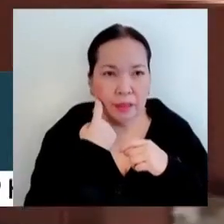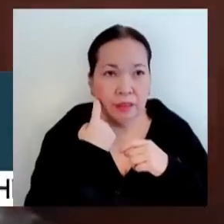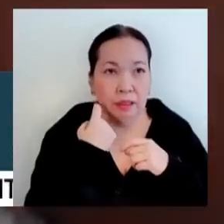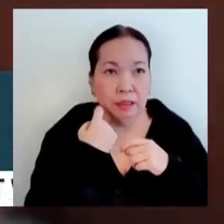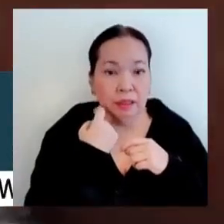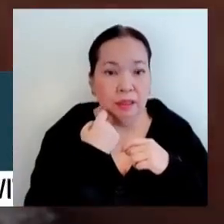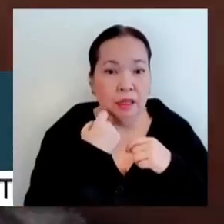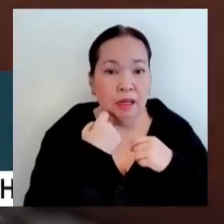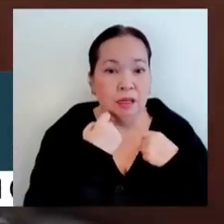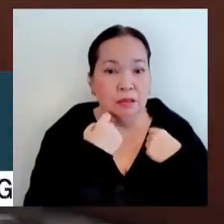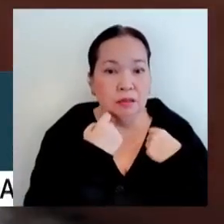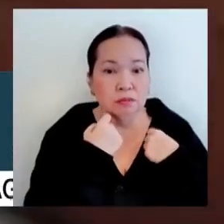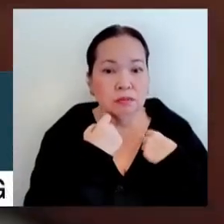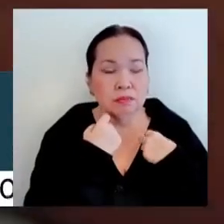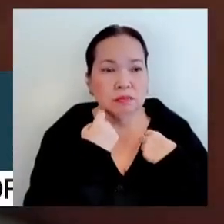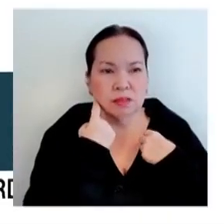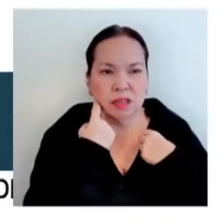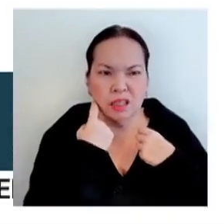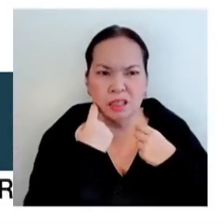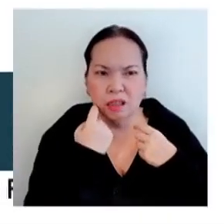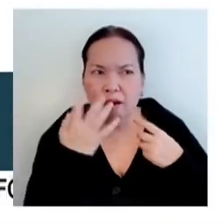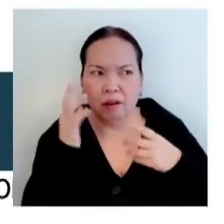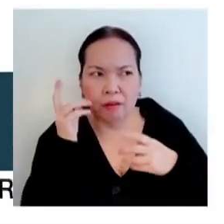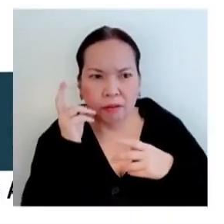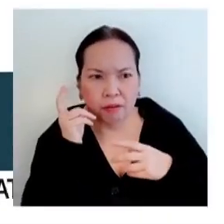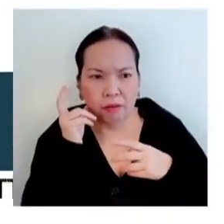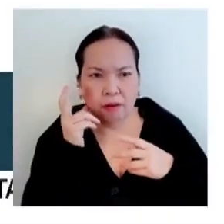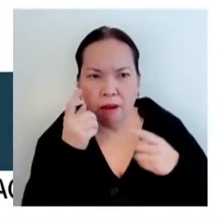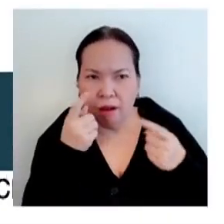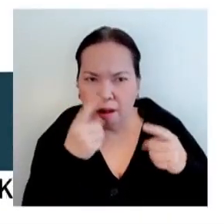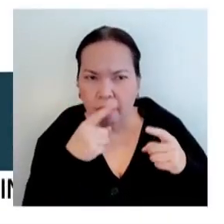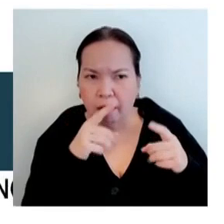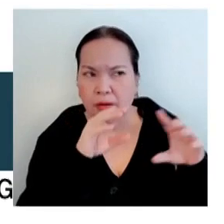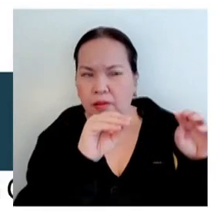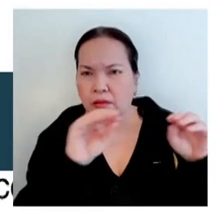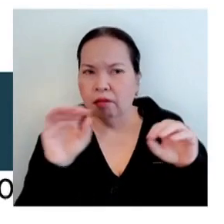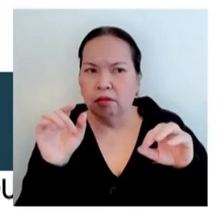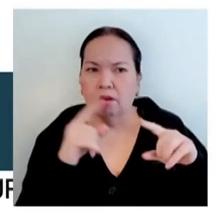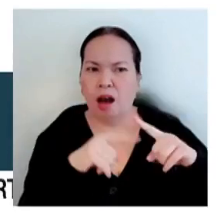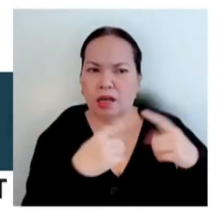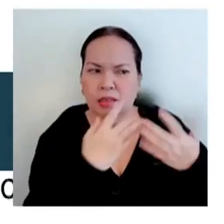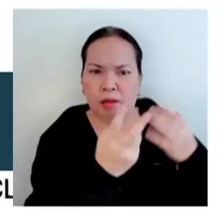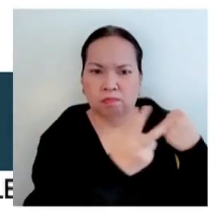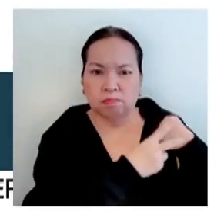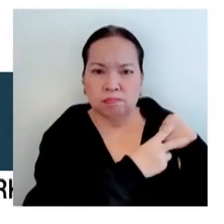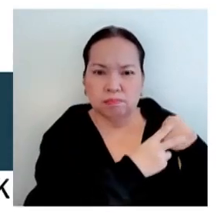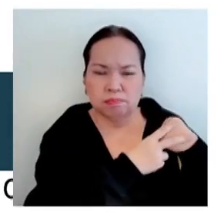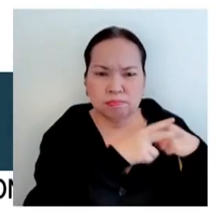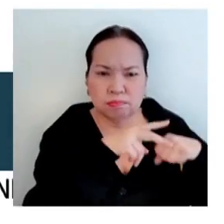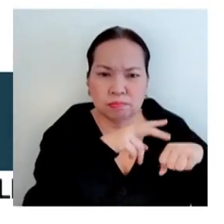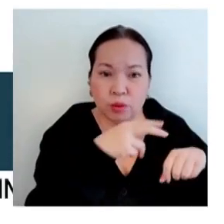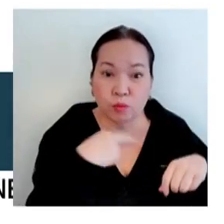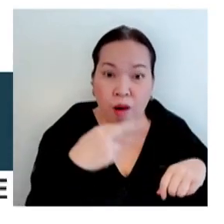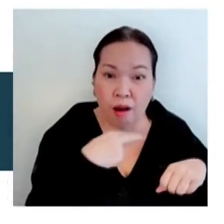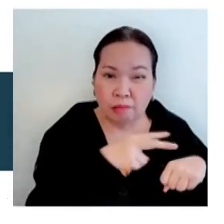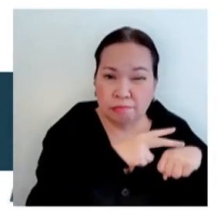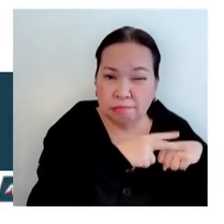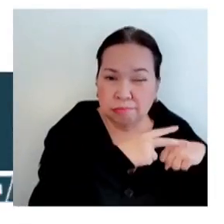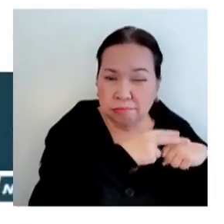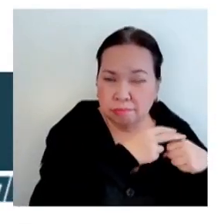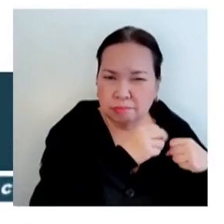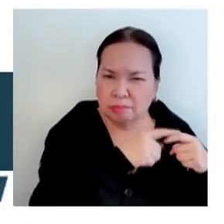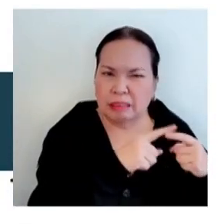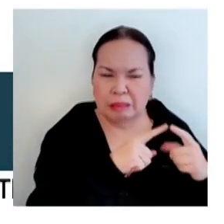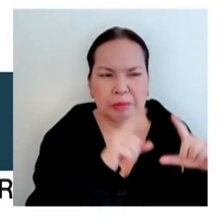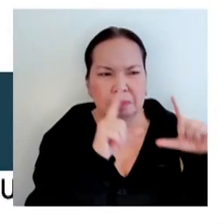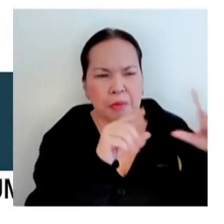ng mga hoarders, no, na sasampa ng kaso. How will this affect you? How is this